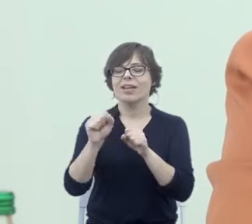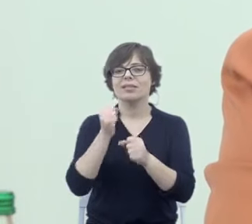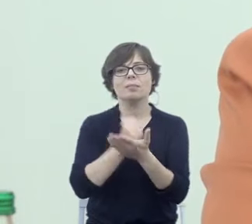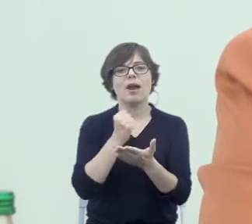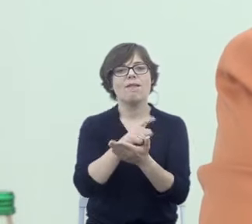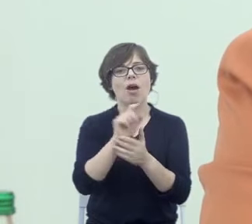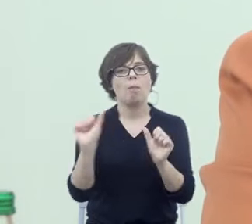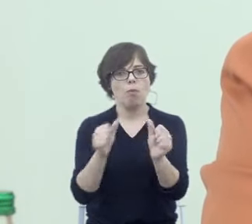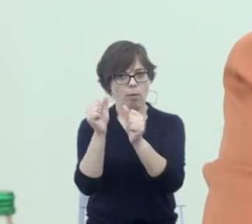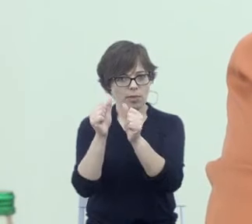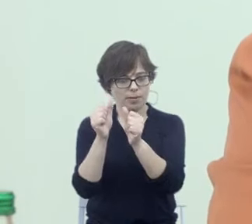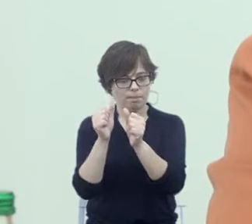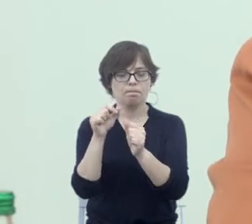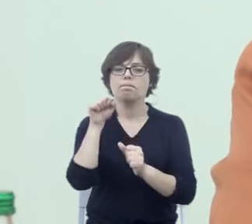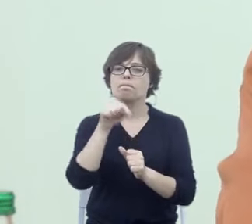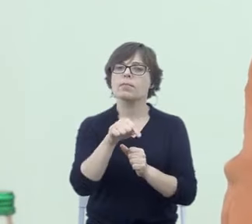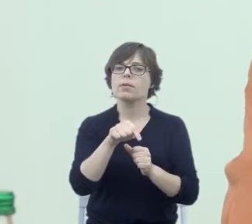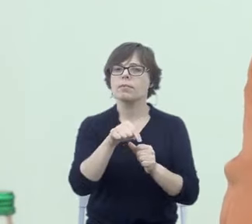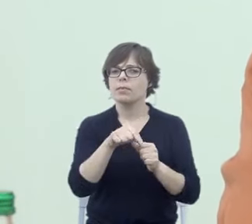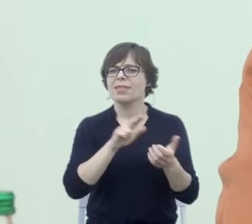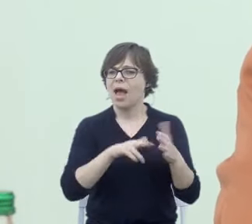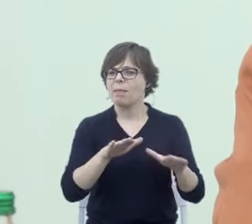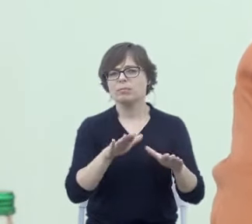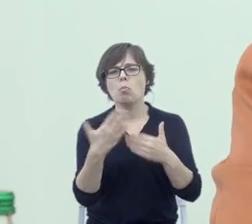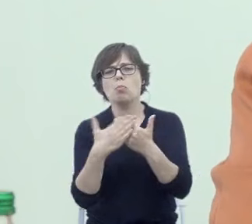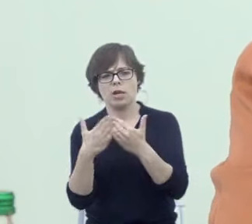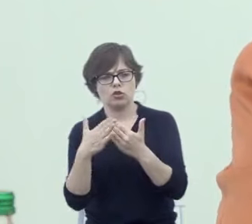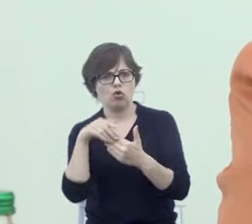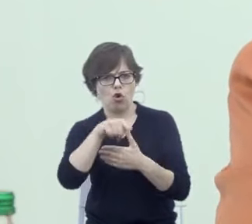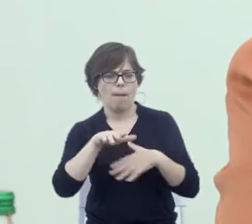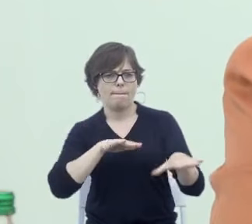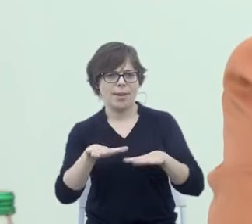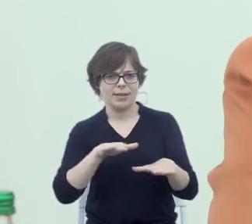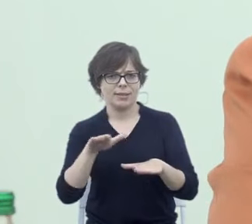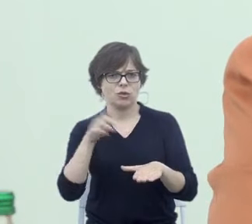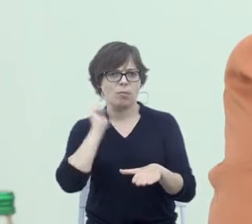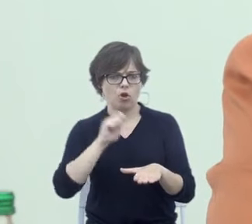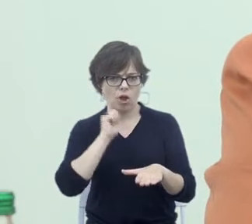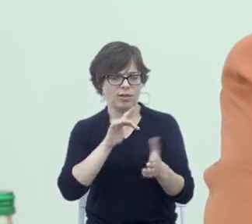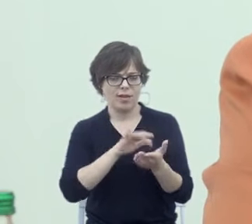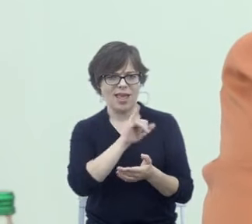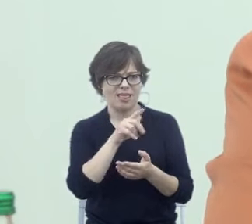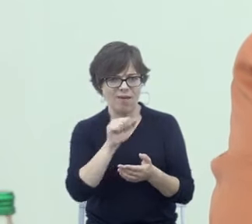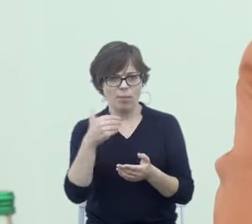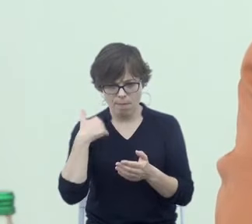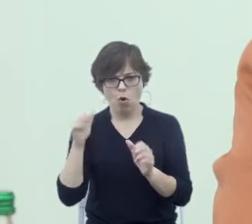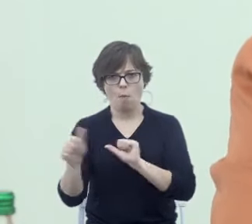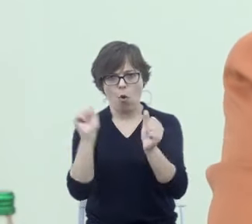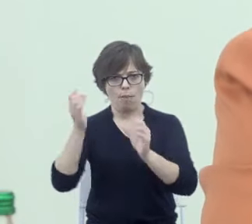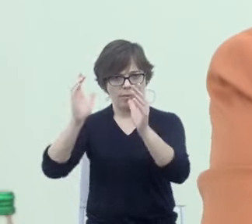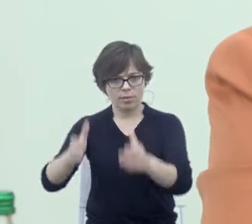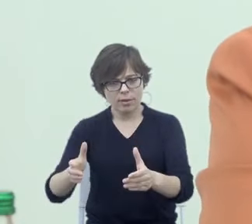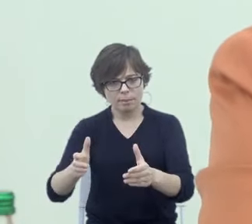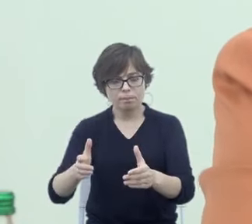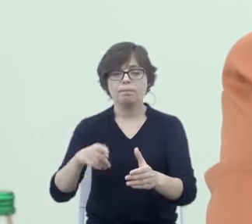który został postawiony na miejscu, czy w pobliżu miejsca zbrodni w Jedwabnym, tej stodoły,